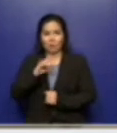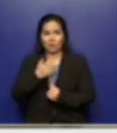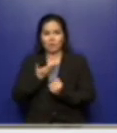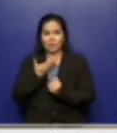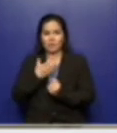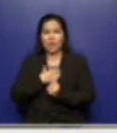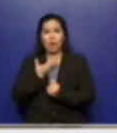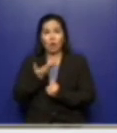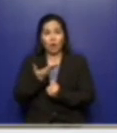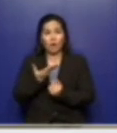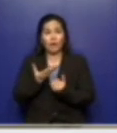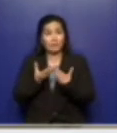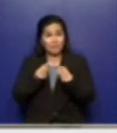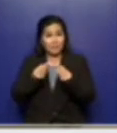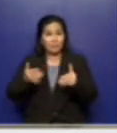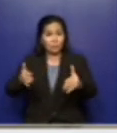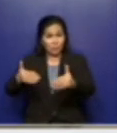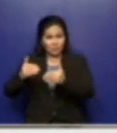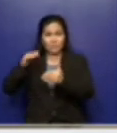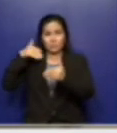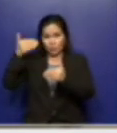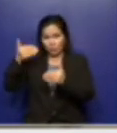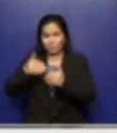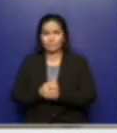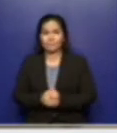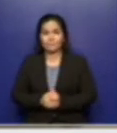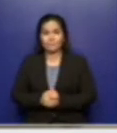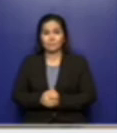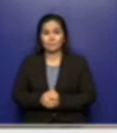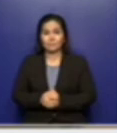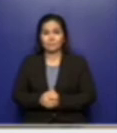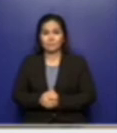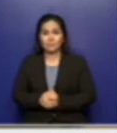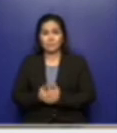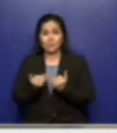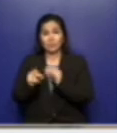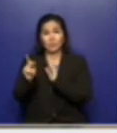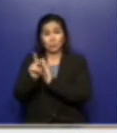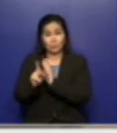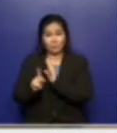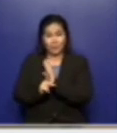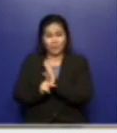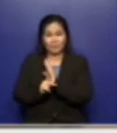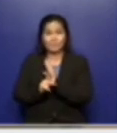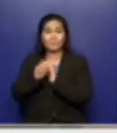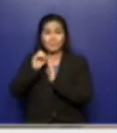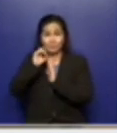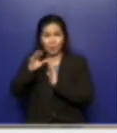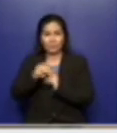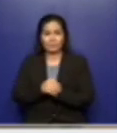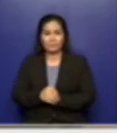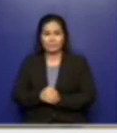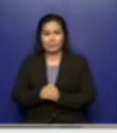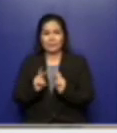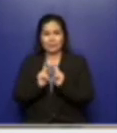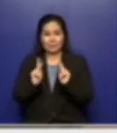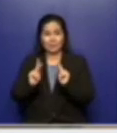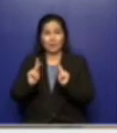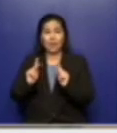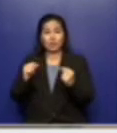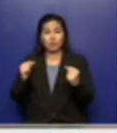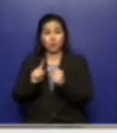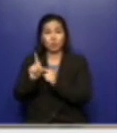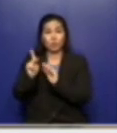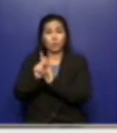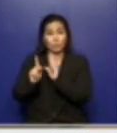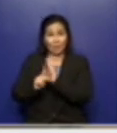คืนก่อนนะครับตอนนี้กฎหมายอยู่ที่คณะกรรมการกฤษฎีกาซึ่ง